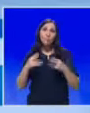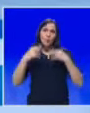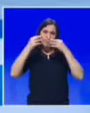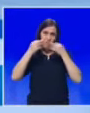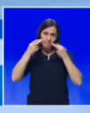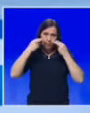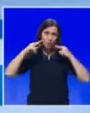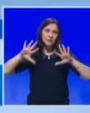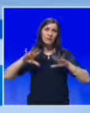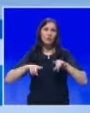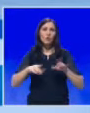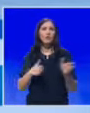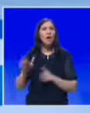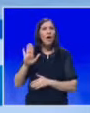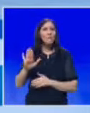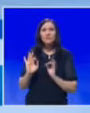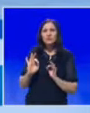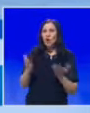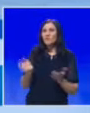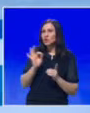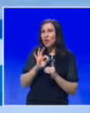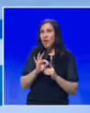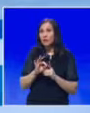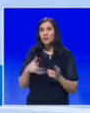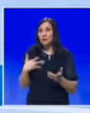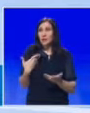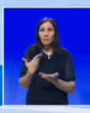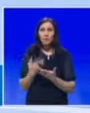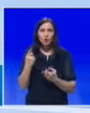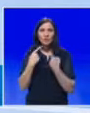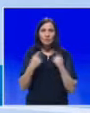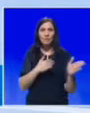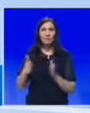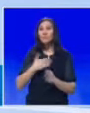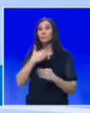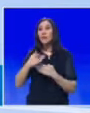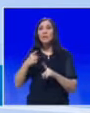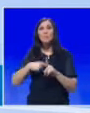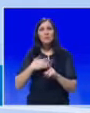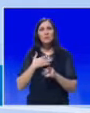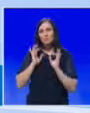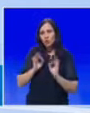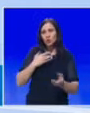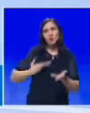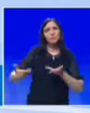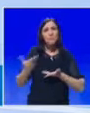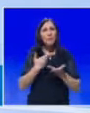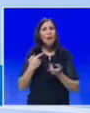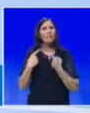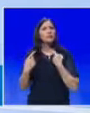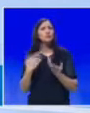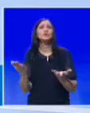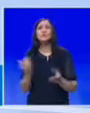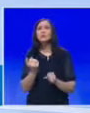всъщност целяхте и искахте да им предложите с този меморандум? Последните месеци водим много сериозен дебат и дискусия с колегите от ГЕРБ, именно